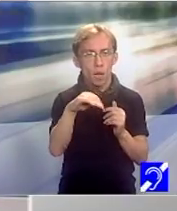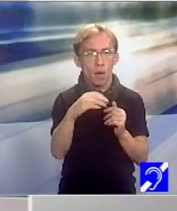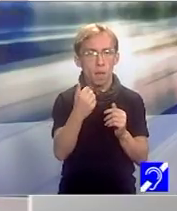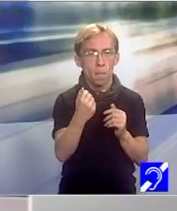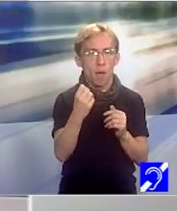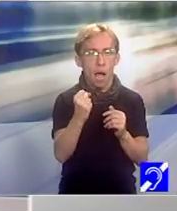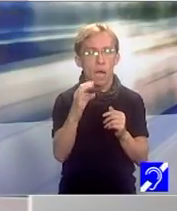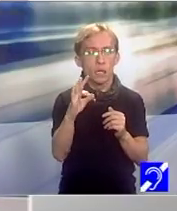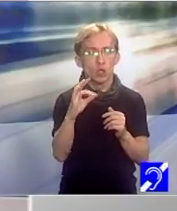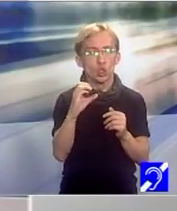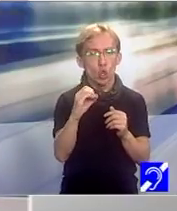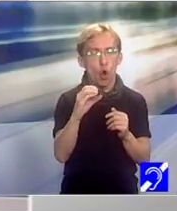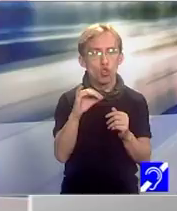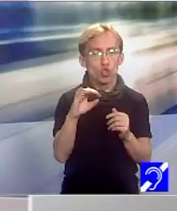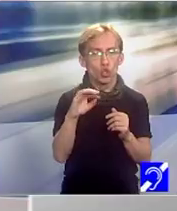este un copil